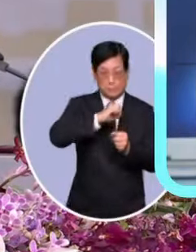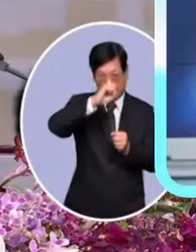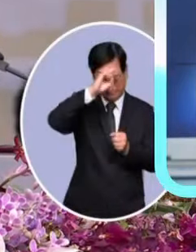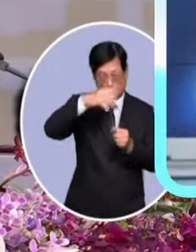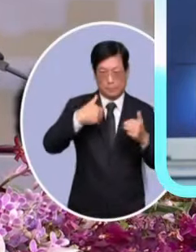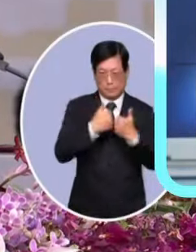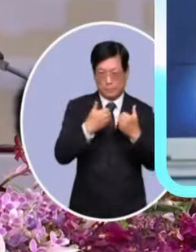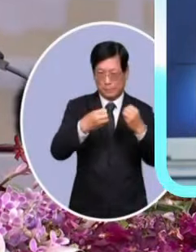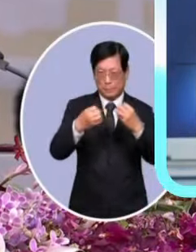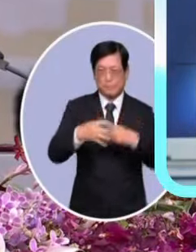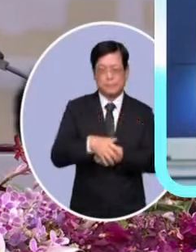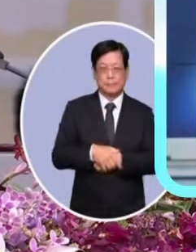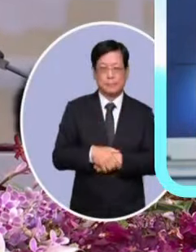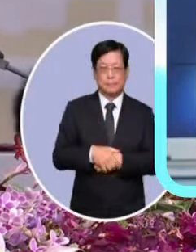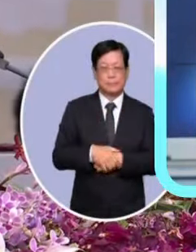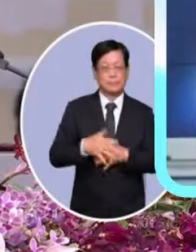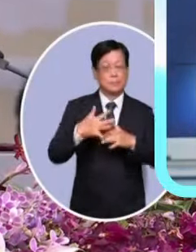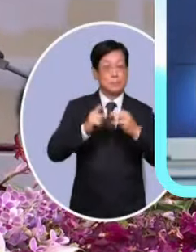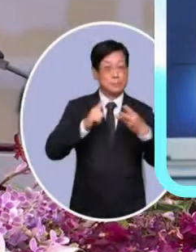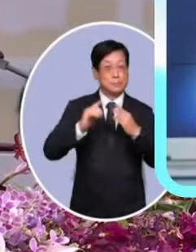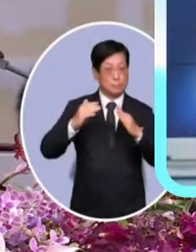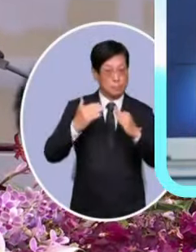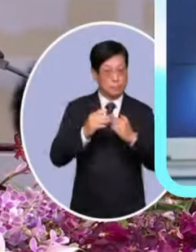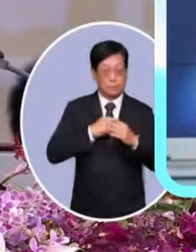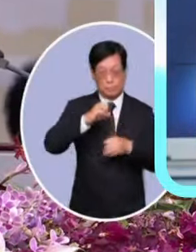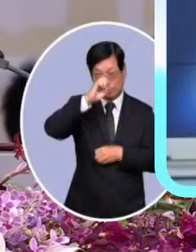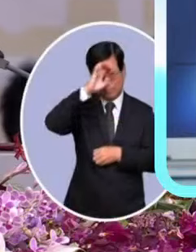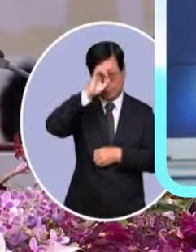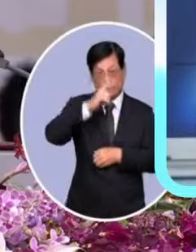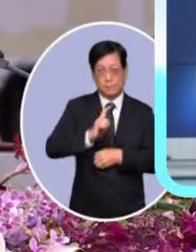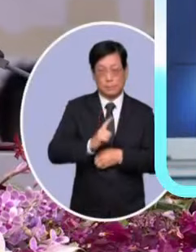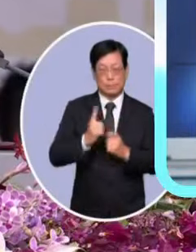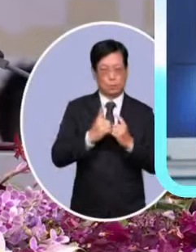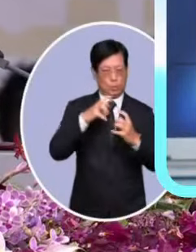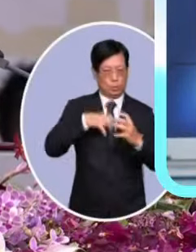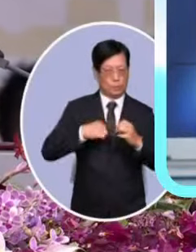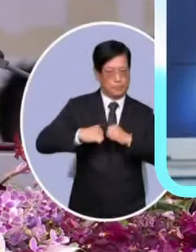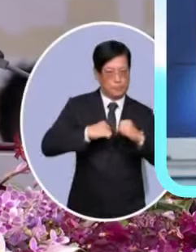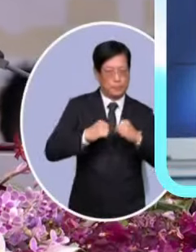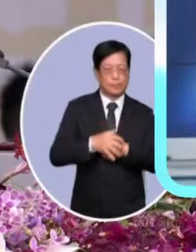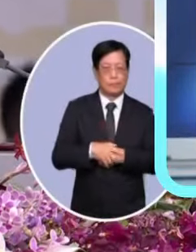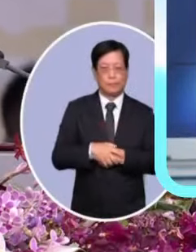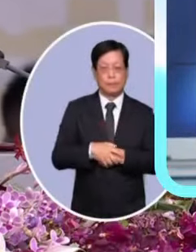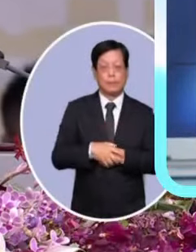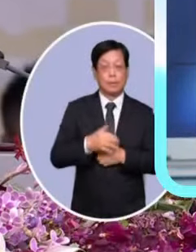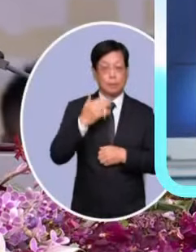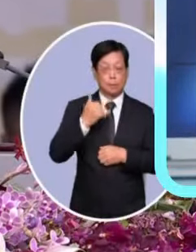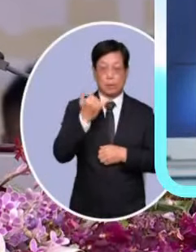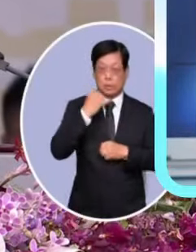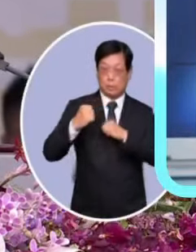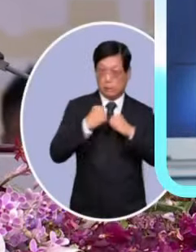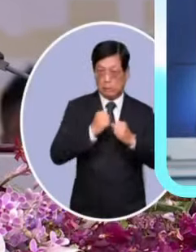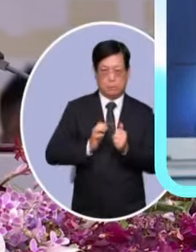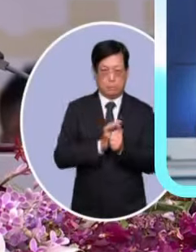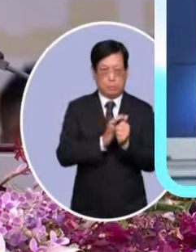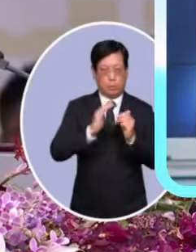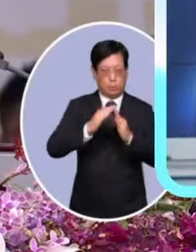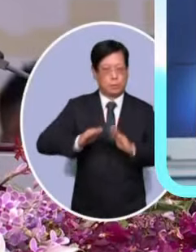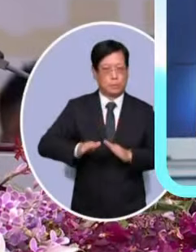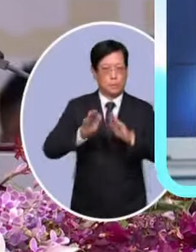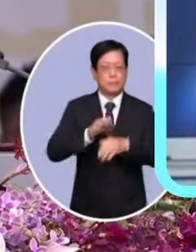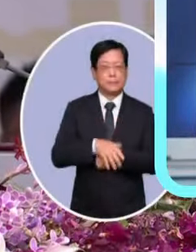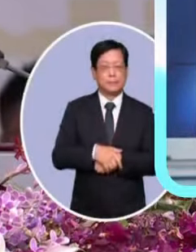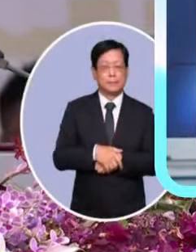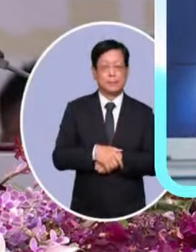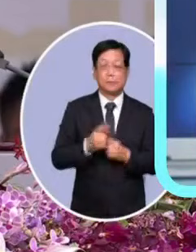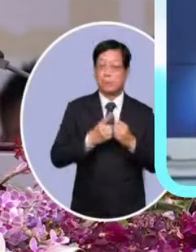那就是没有嘛。连我都用数字来反驳你，提了44次台湾，8次